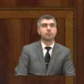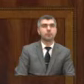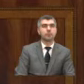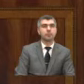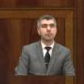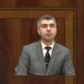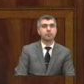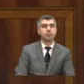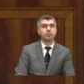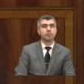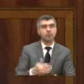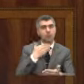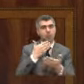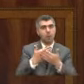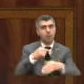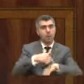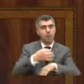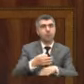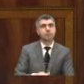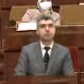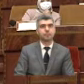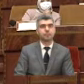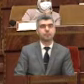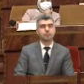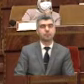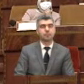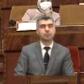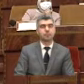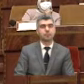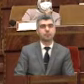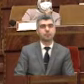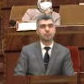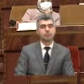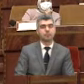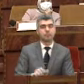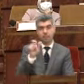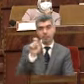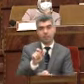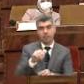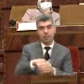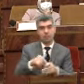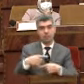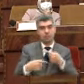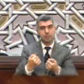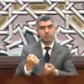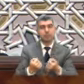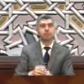انتهى الوقت سيد النائب، شكرا. التعقيب الموالي لفريق الأصالة والمعاصرة.